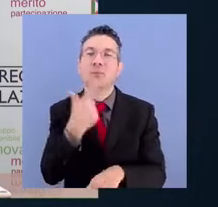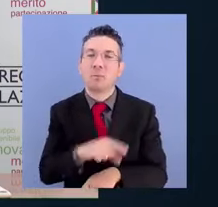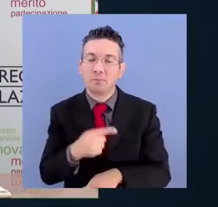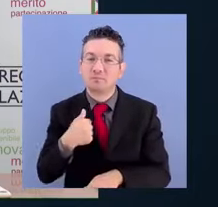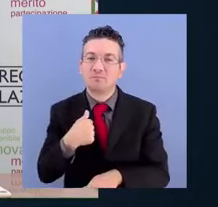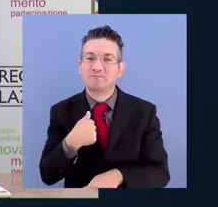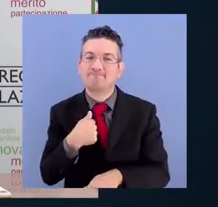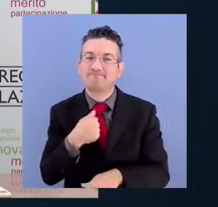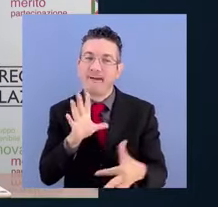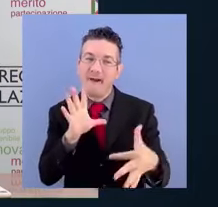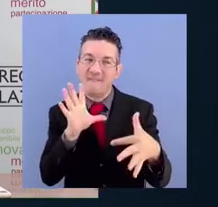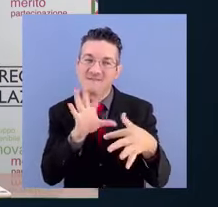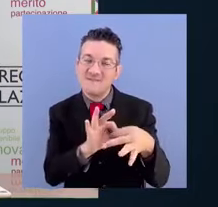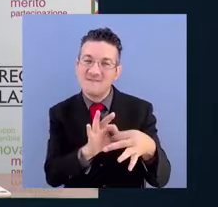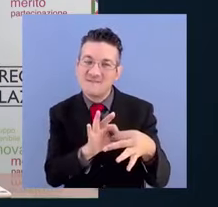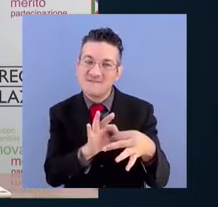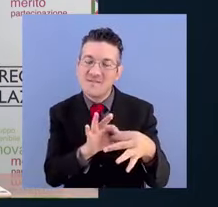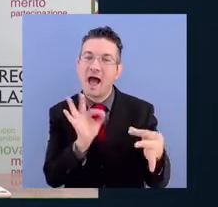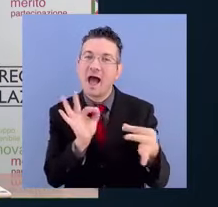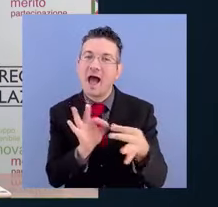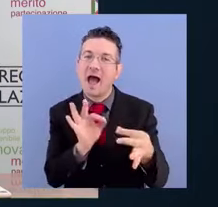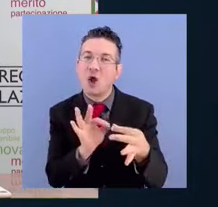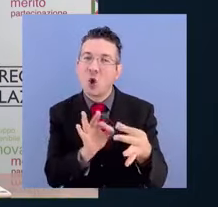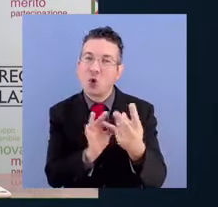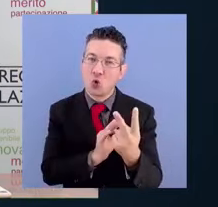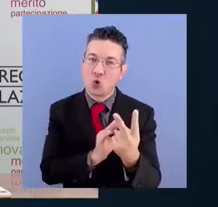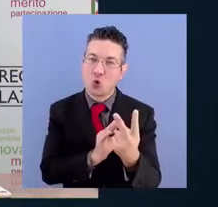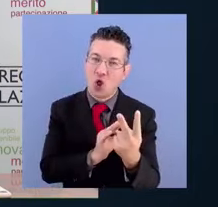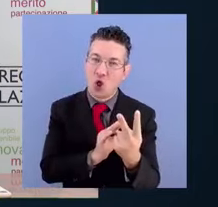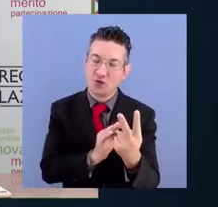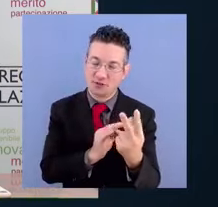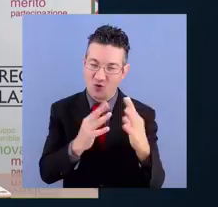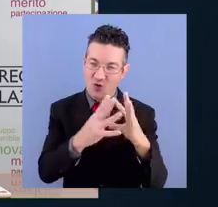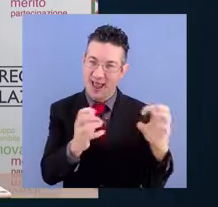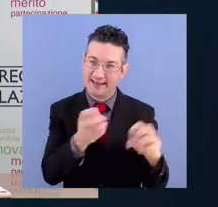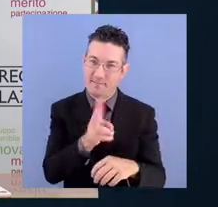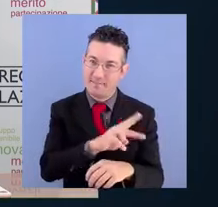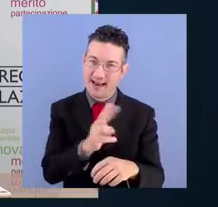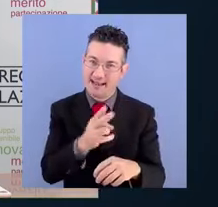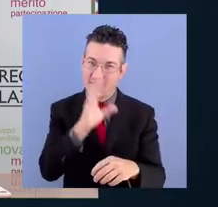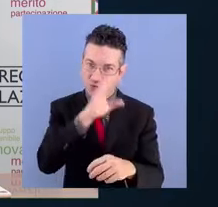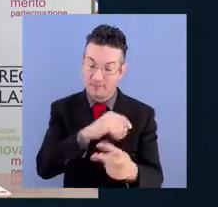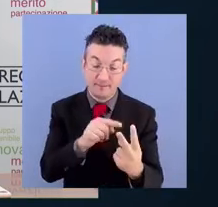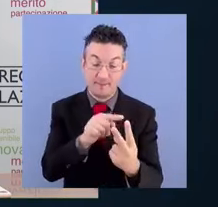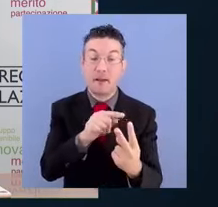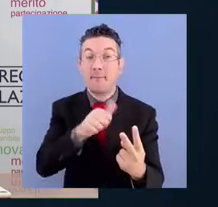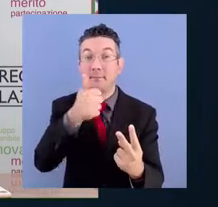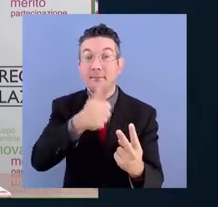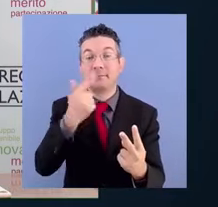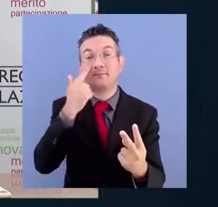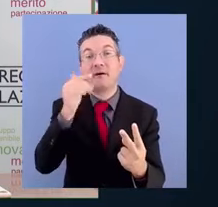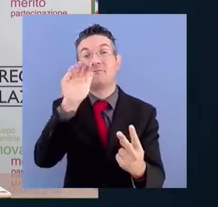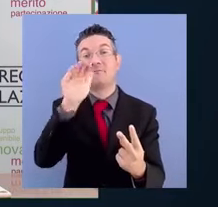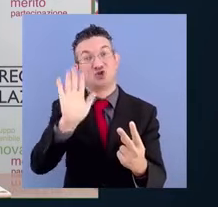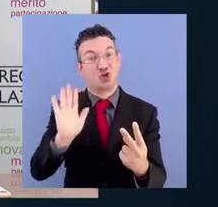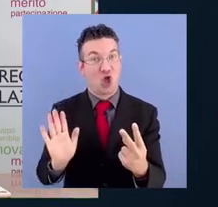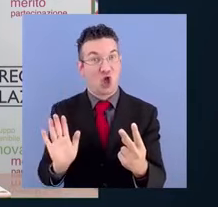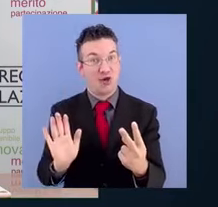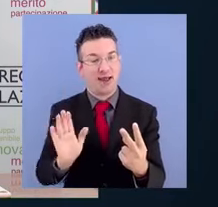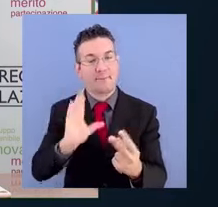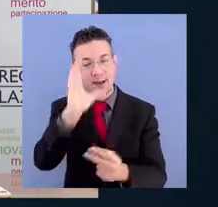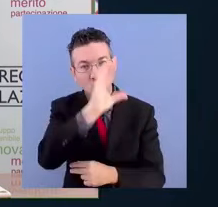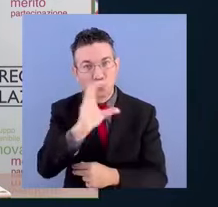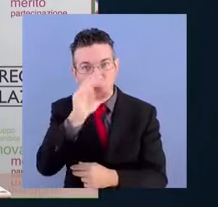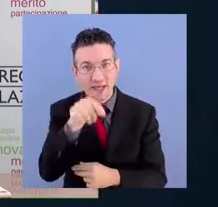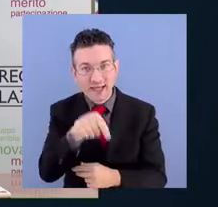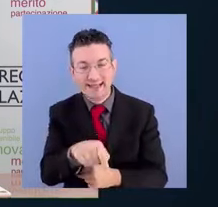accomunano in particolare due cose con l'ente bilaterale del turismo uno è la visione che si ha rispetto al turismo el attenzione